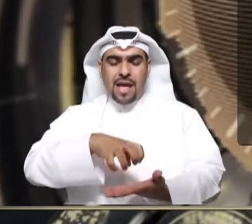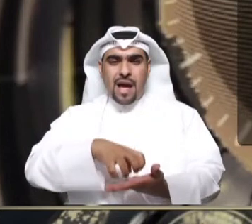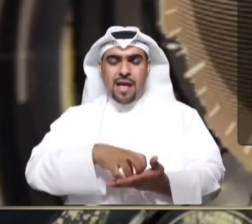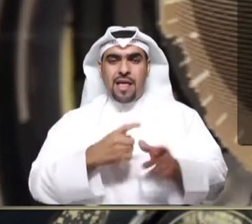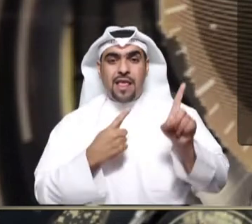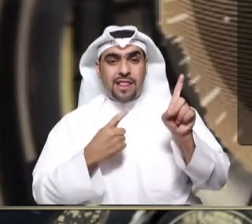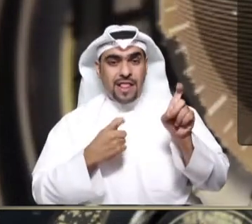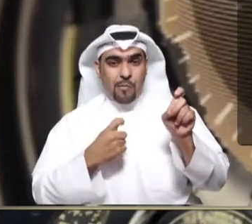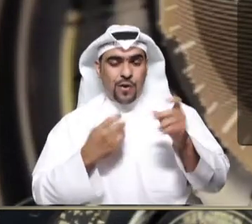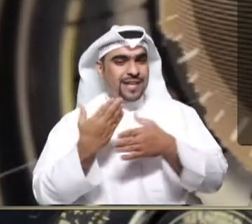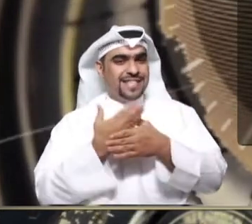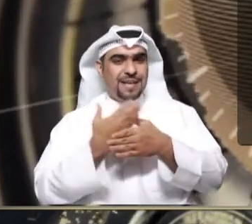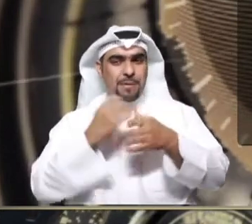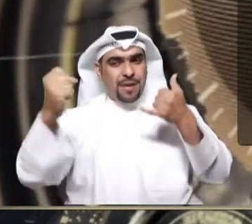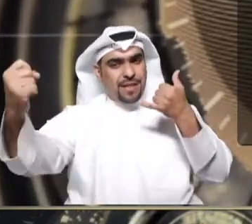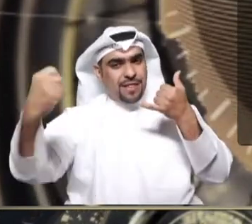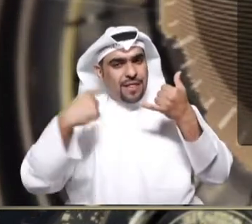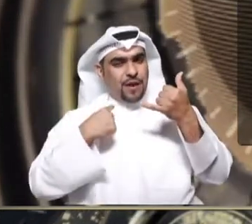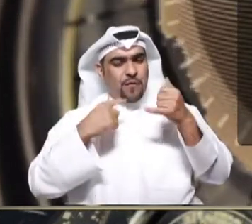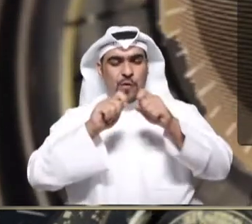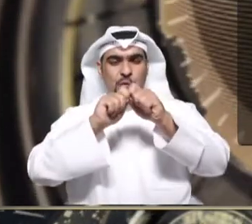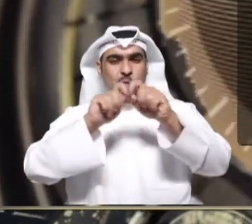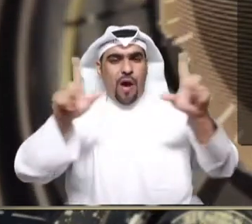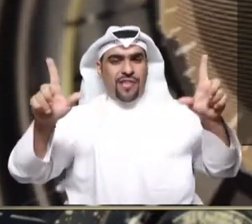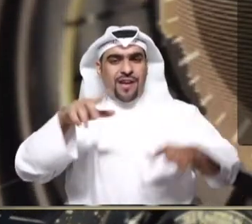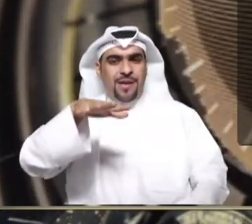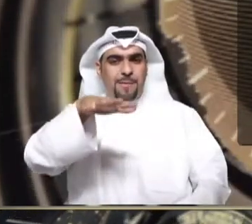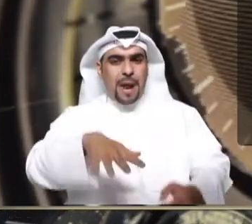على هذه البادرة الكريمة التي